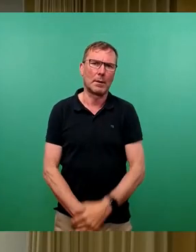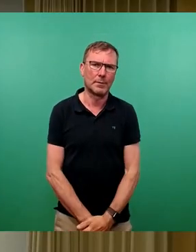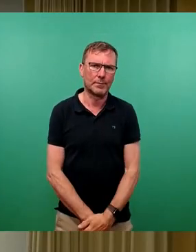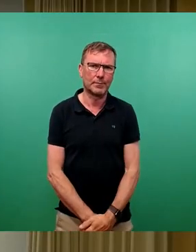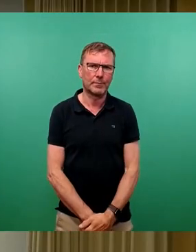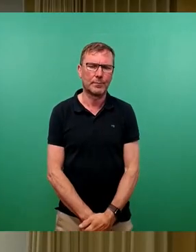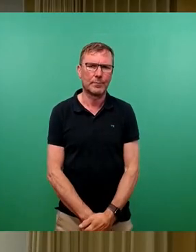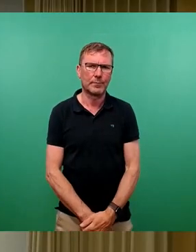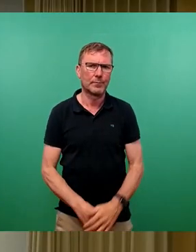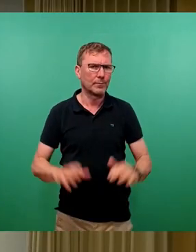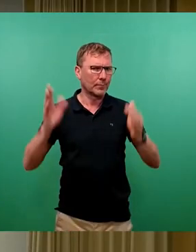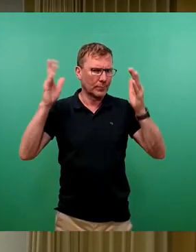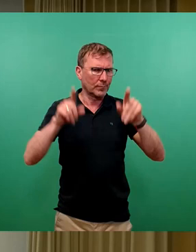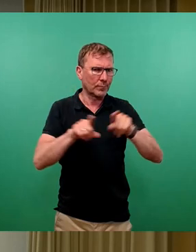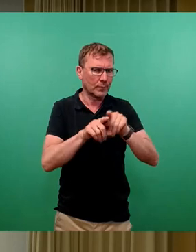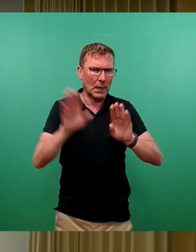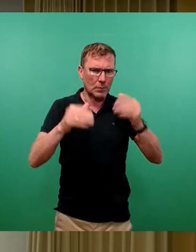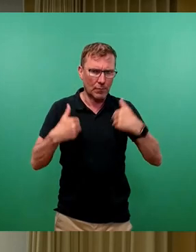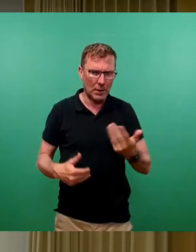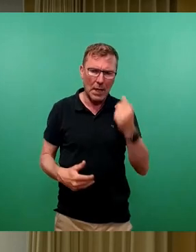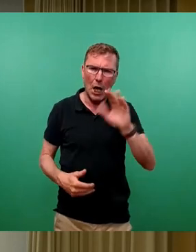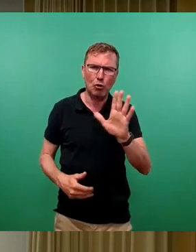Vermutlich ebenso zum Abstimmungsverhalten. Herr Scholbach.